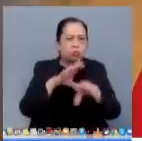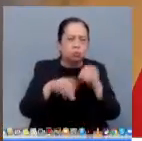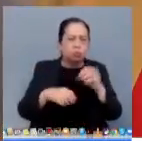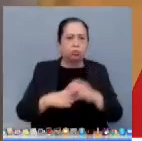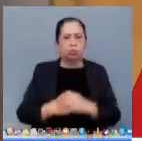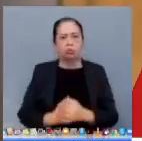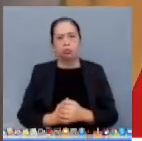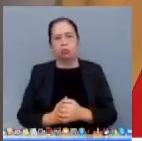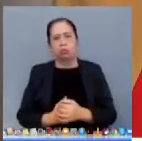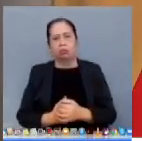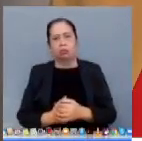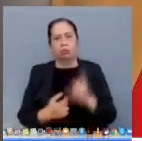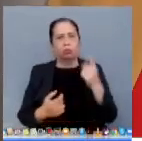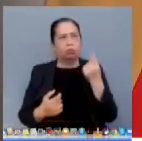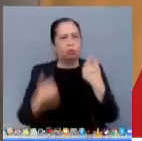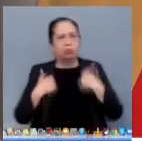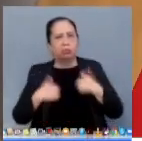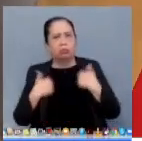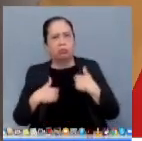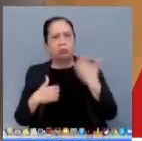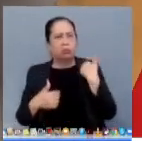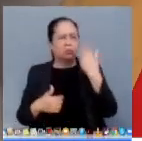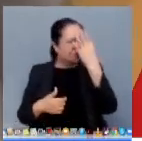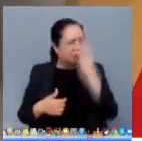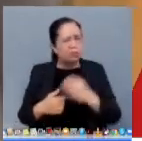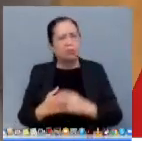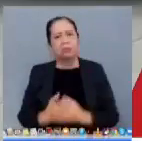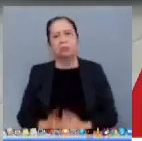Inarigo lang ako kasi wala pa kang tulog, sir.